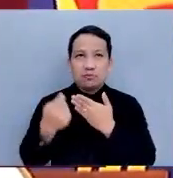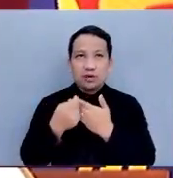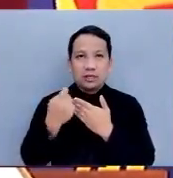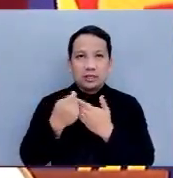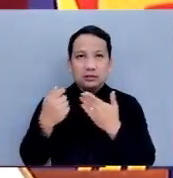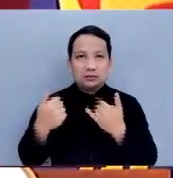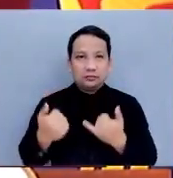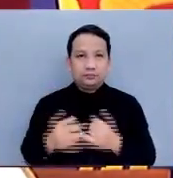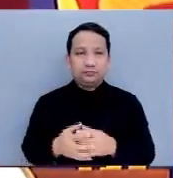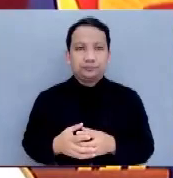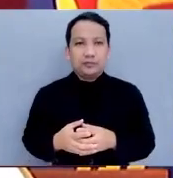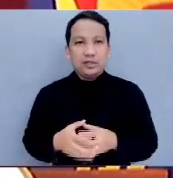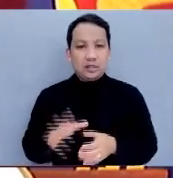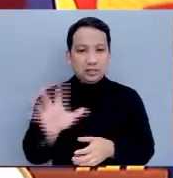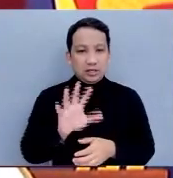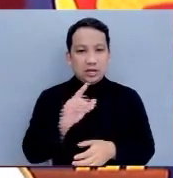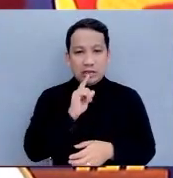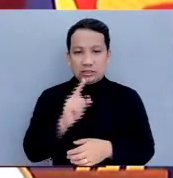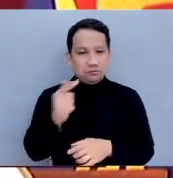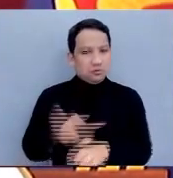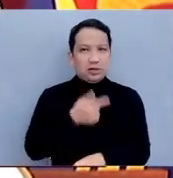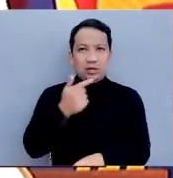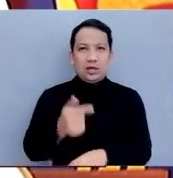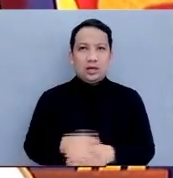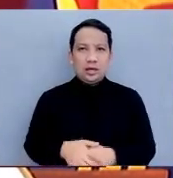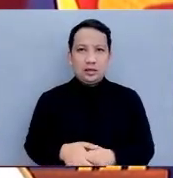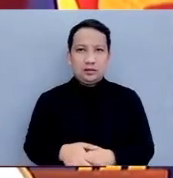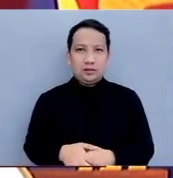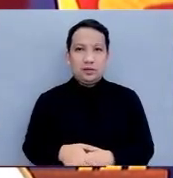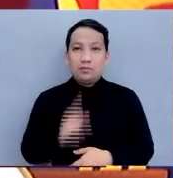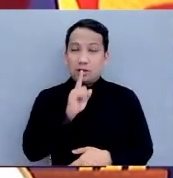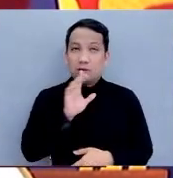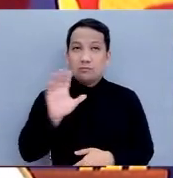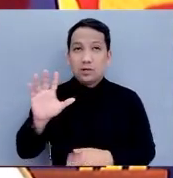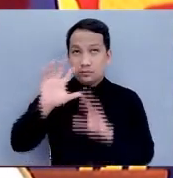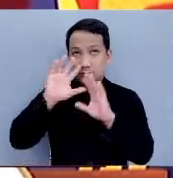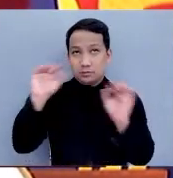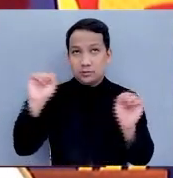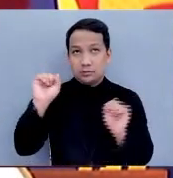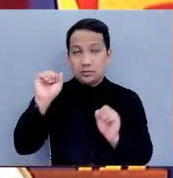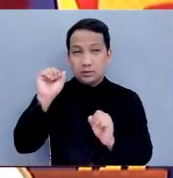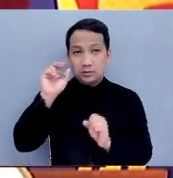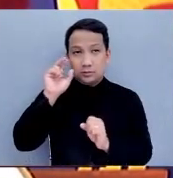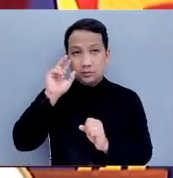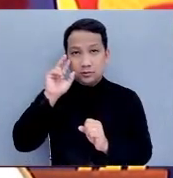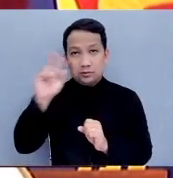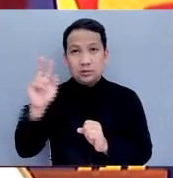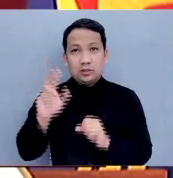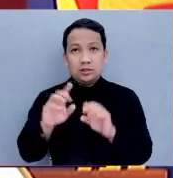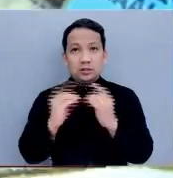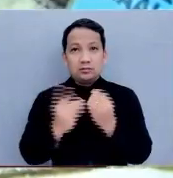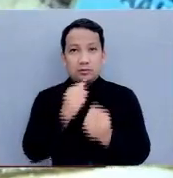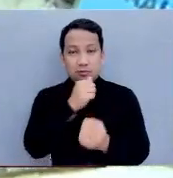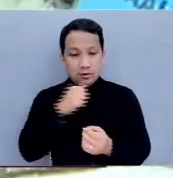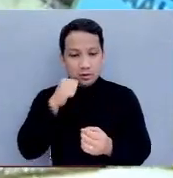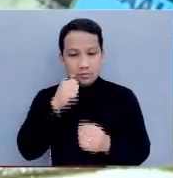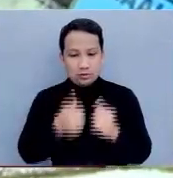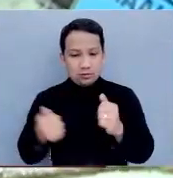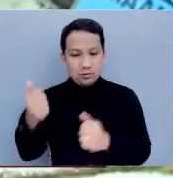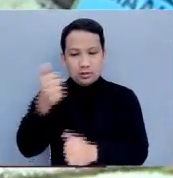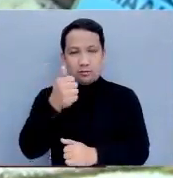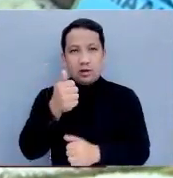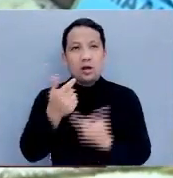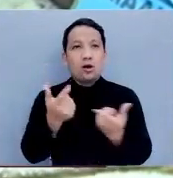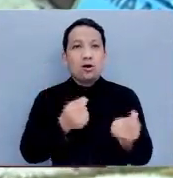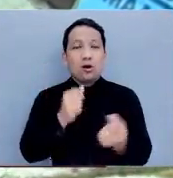lamang. Hindi ito tatagal. Yan ang pangako ni Pangulo at Agriculture Secretary Bongbong Marcos kaugnay sa ipatutupad